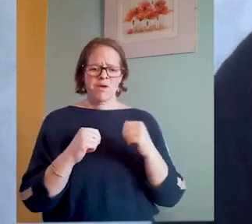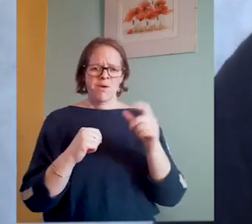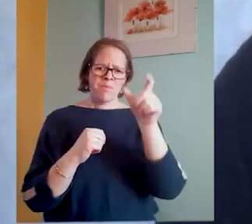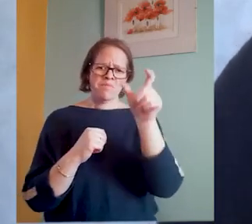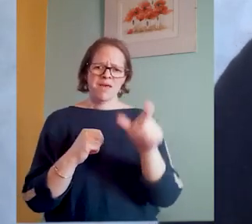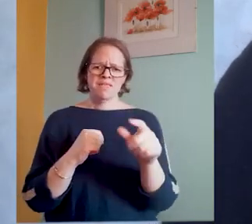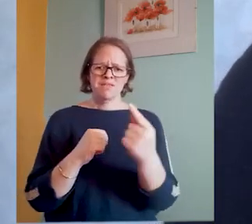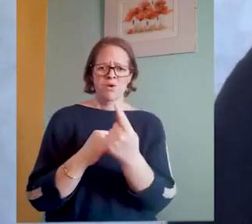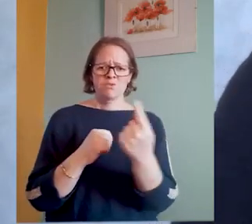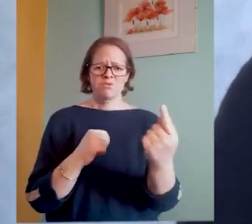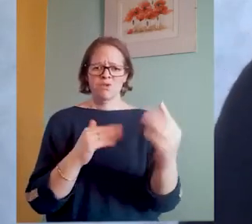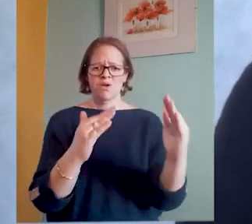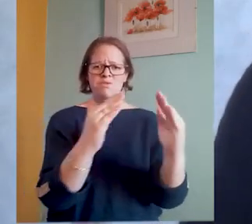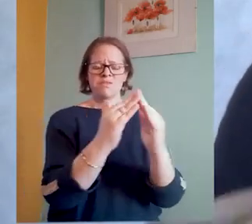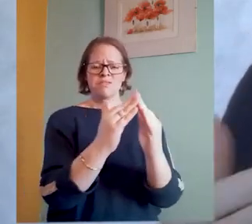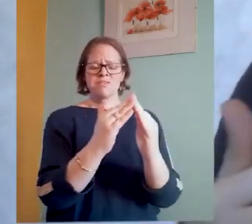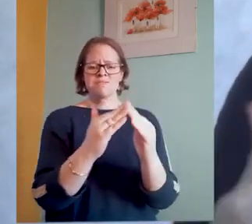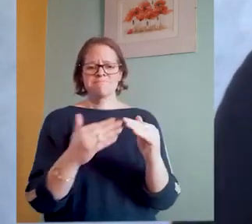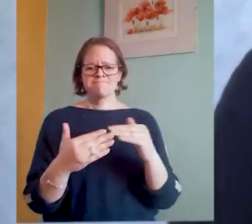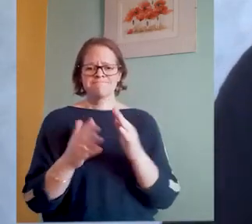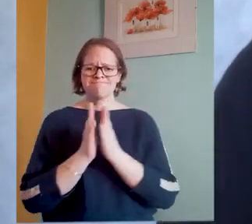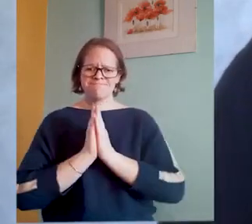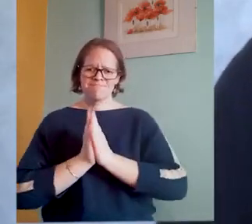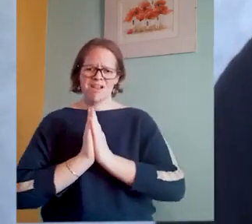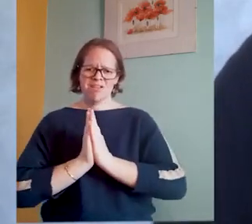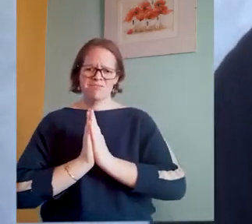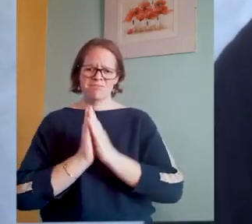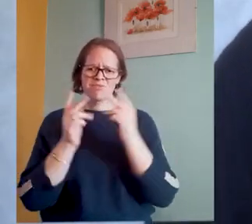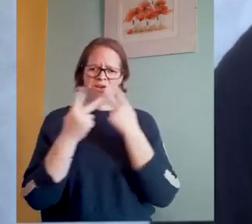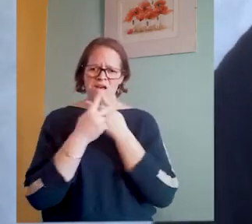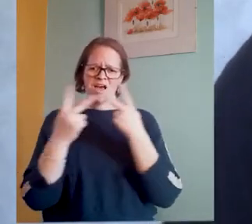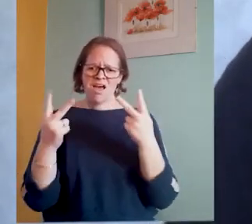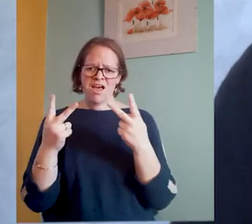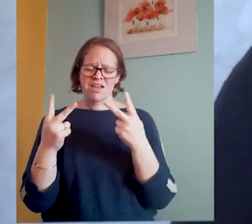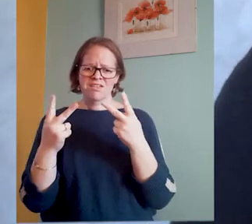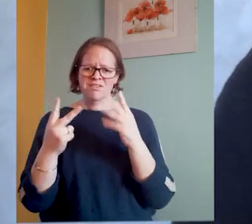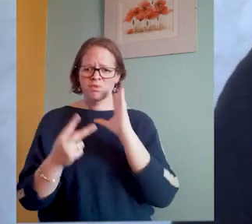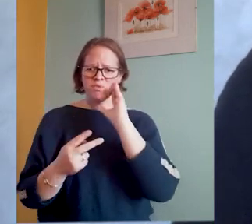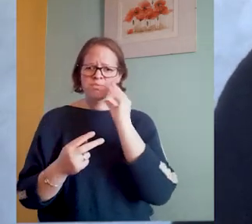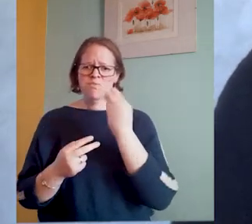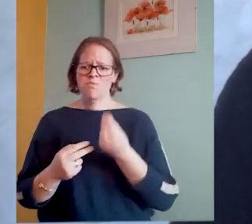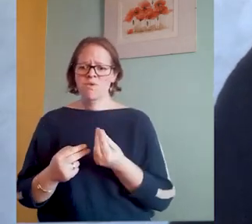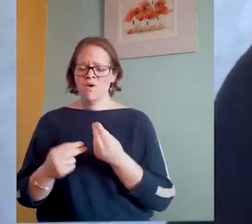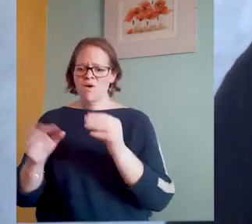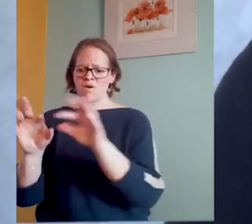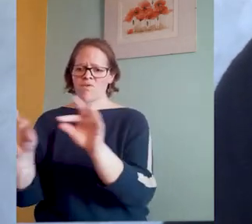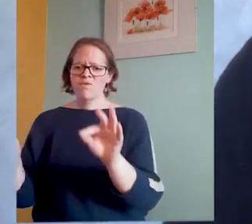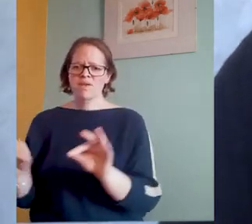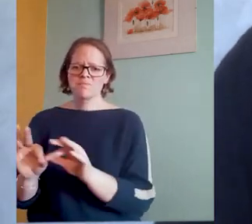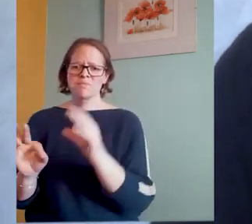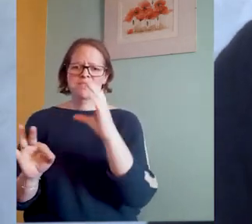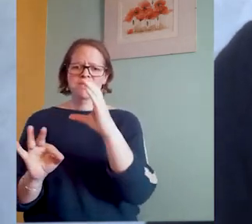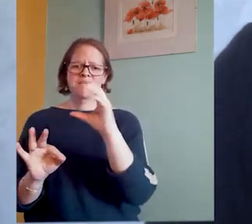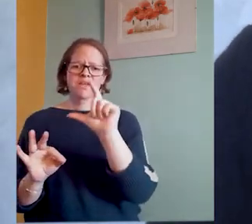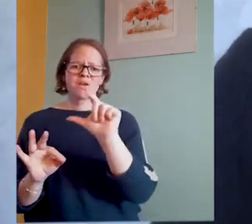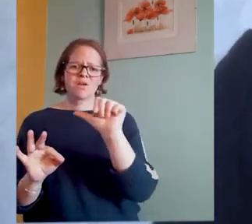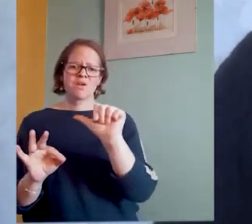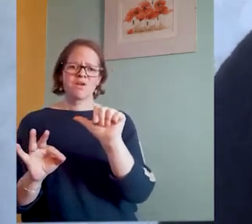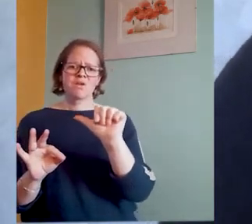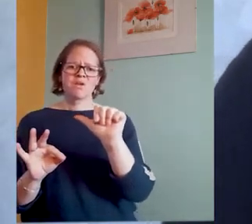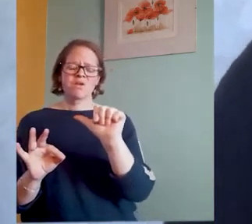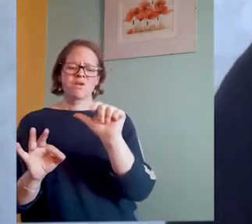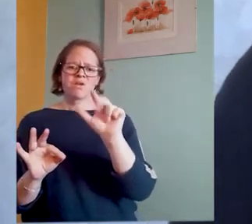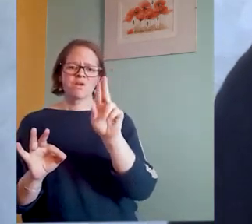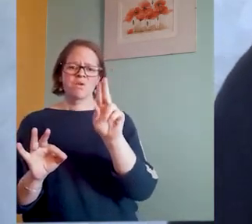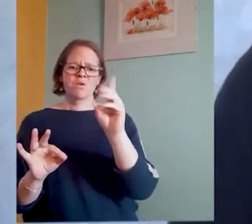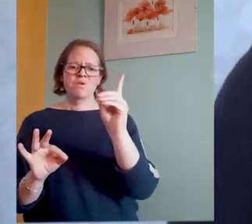aussi. Je vous annonçais quelques décès, malheureusement. Nous pensons à la famille de Claudine, une fidèle